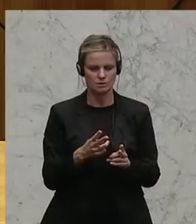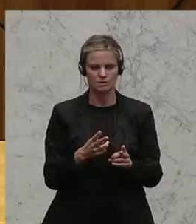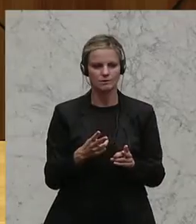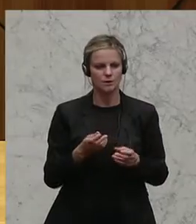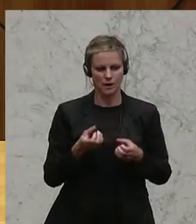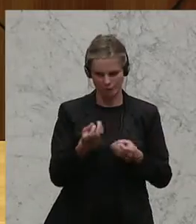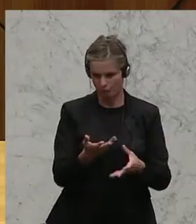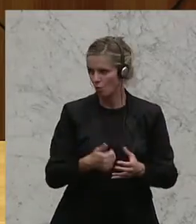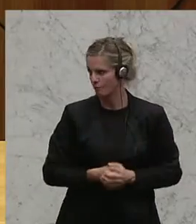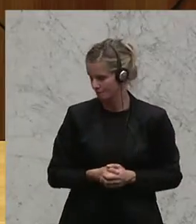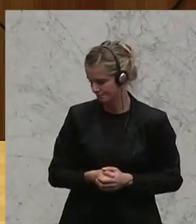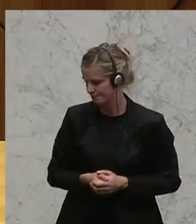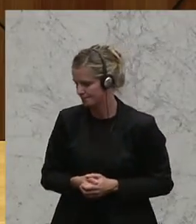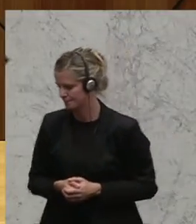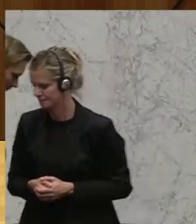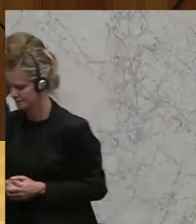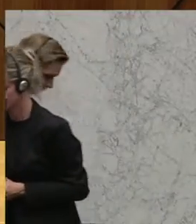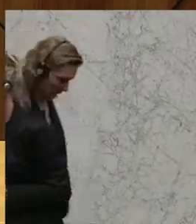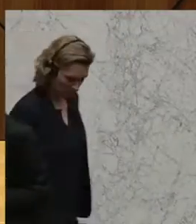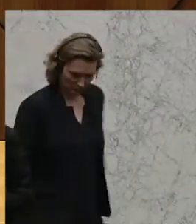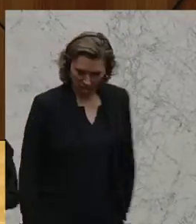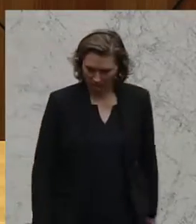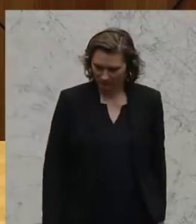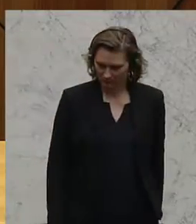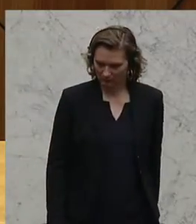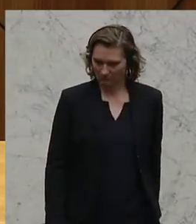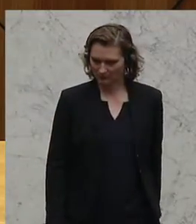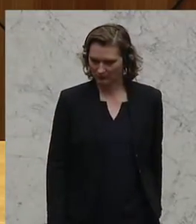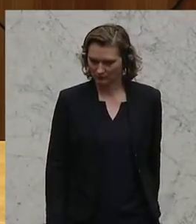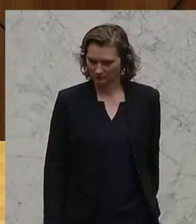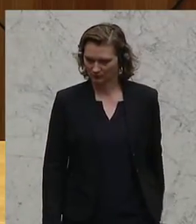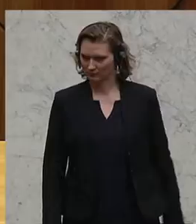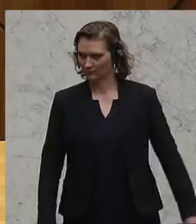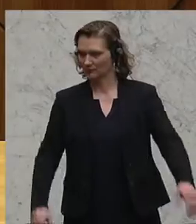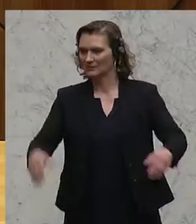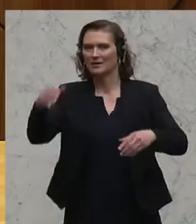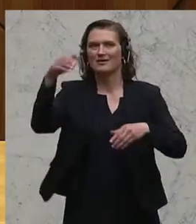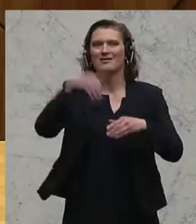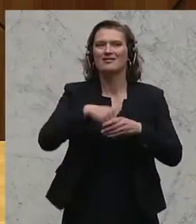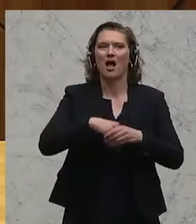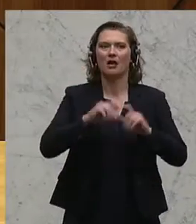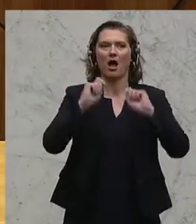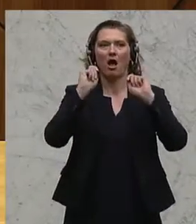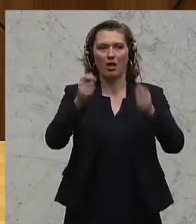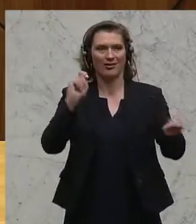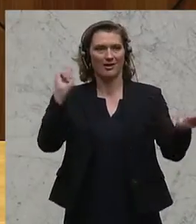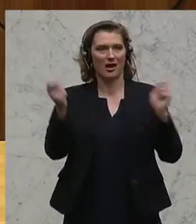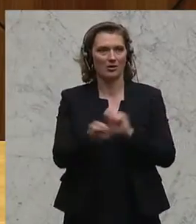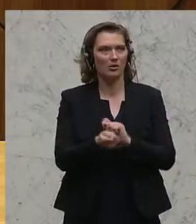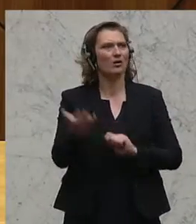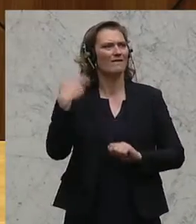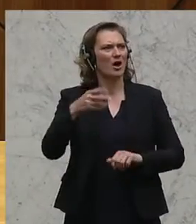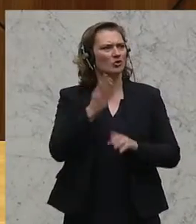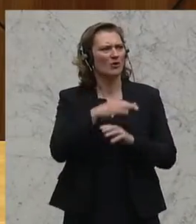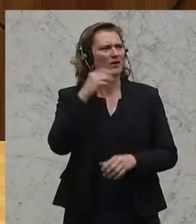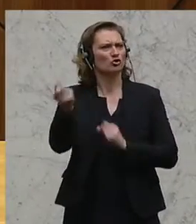eingehen, worum handelt es sich in diesem Abänderungsantrag. Es ist im Zuge der Begutachtung sind Schreiben